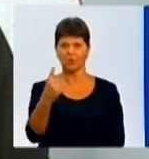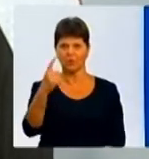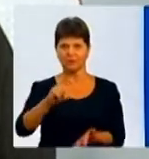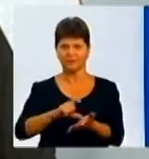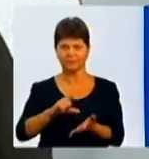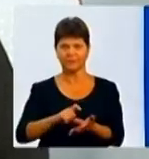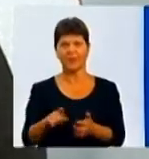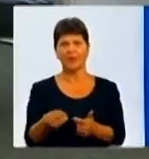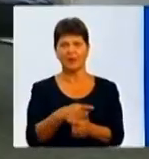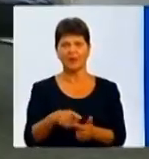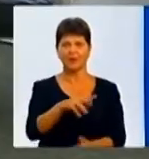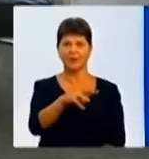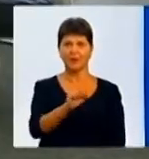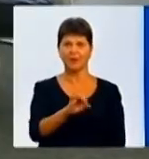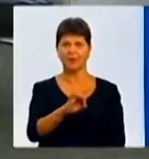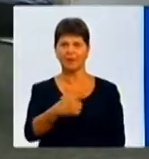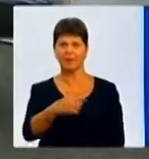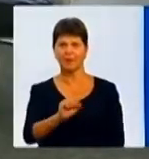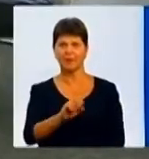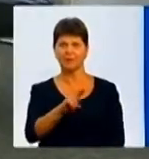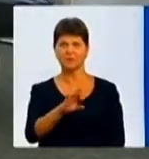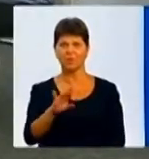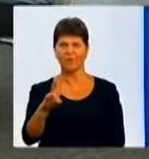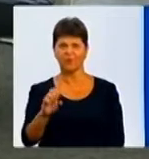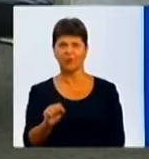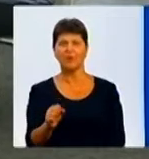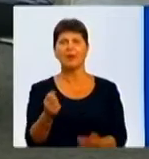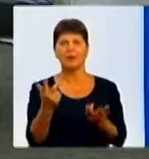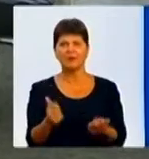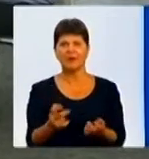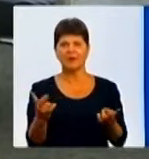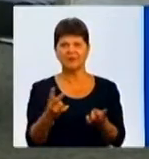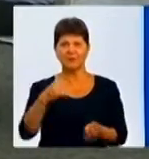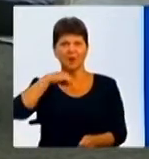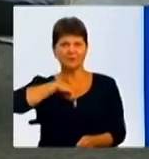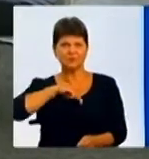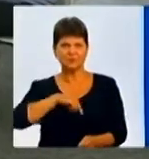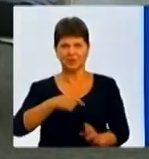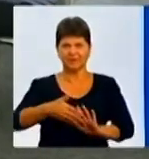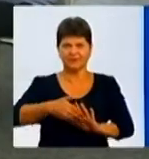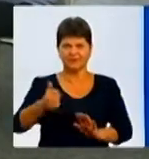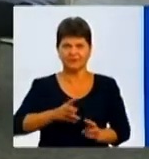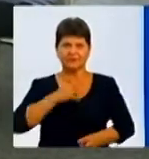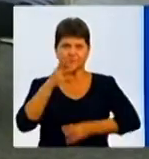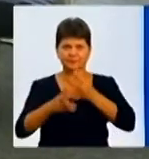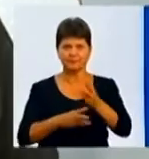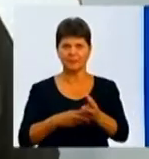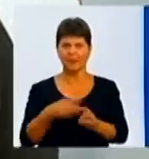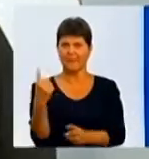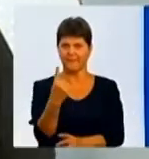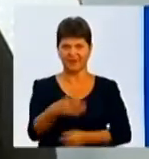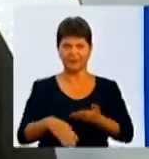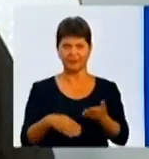марганцевого розчину грідорожевого. Це для того, щоб визвати блювоту, щоб промити шлунок трохи. Це перша допомога, яка може бути.